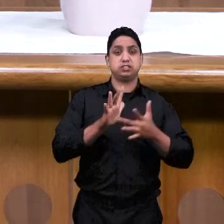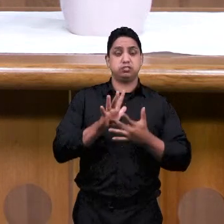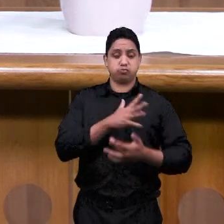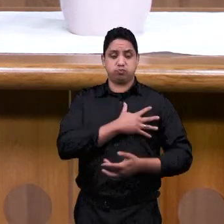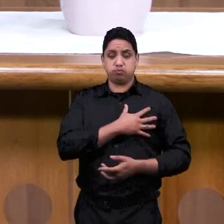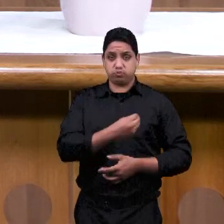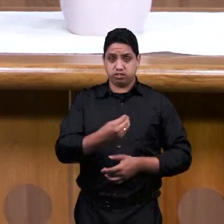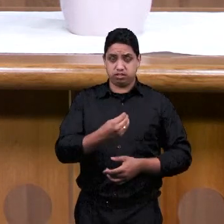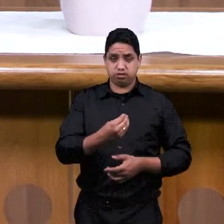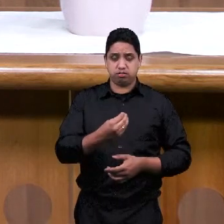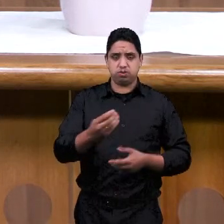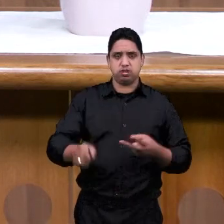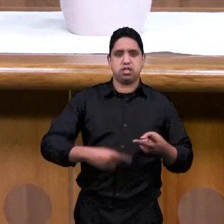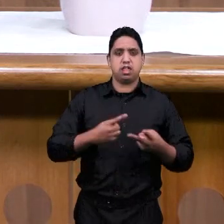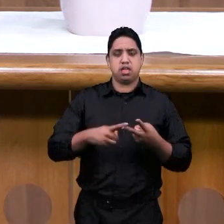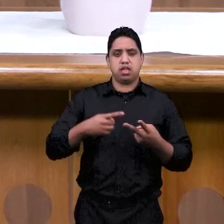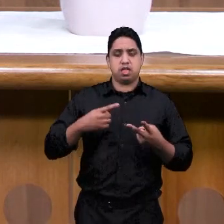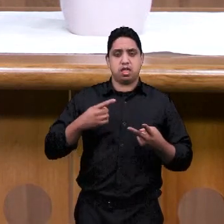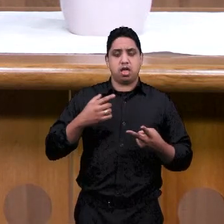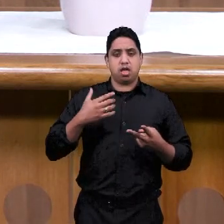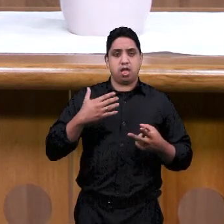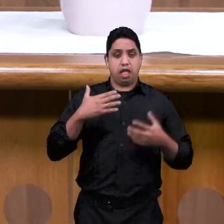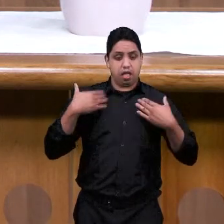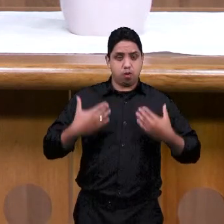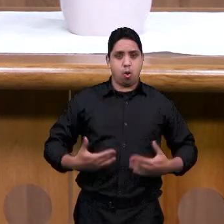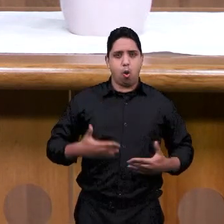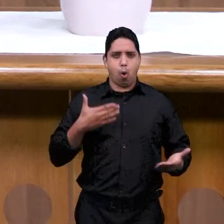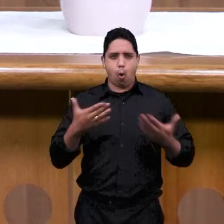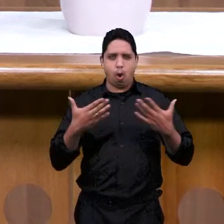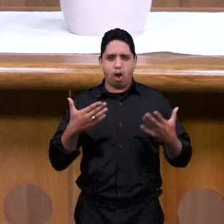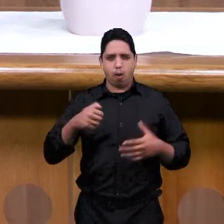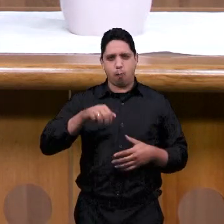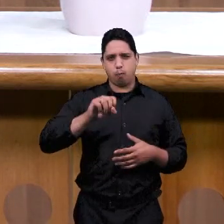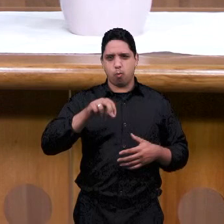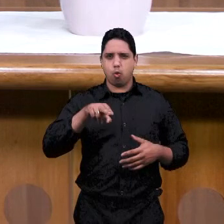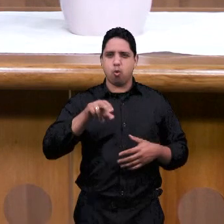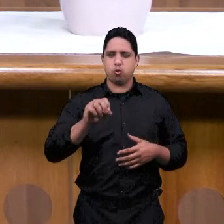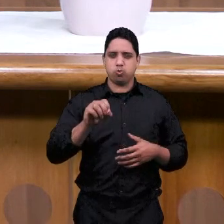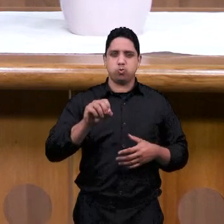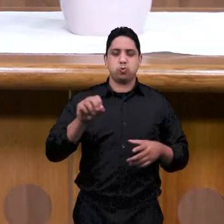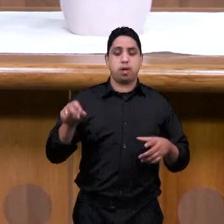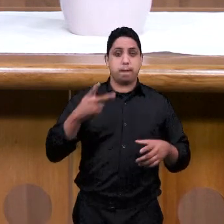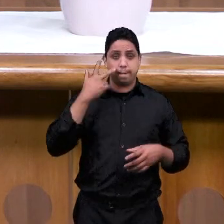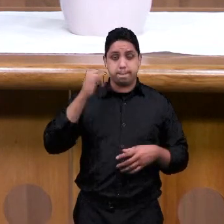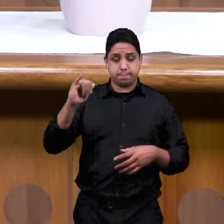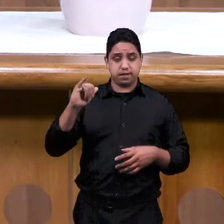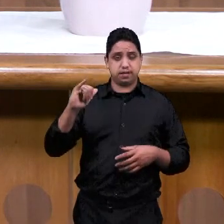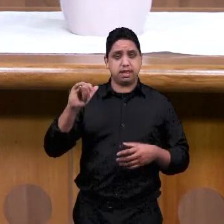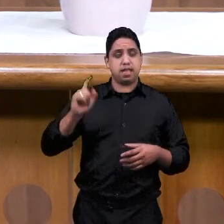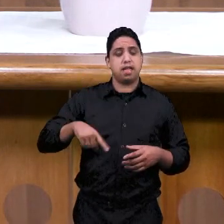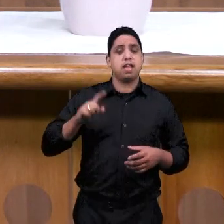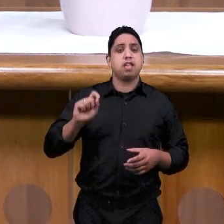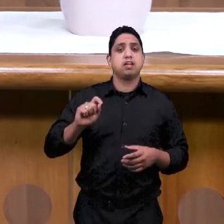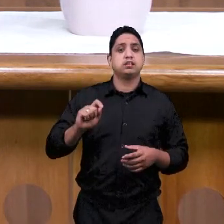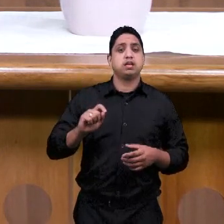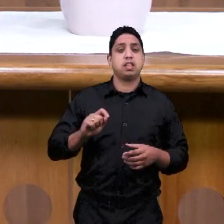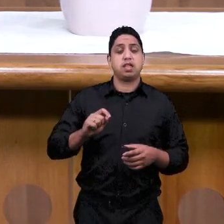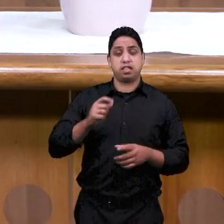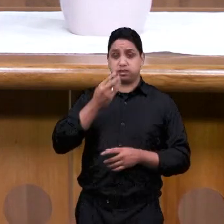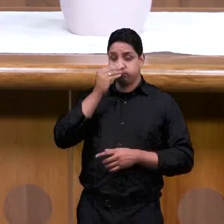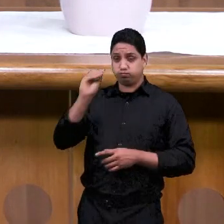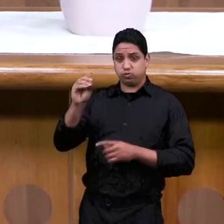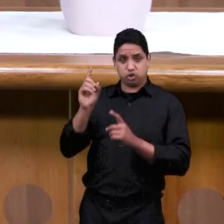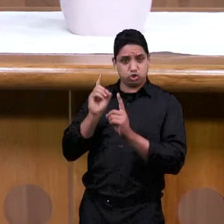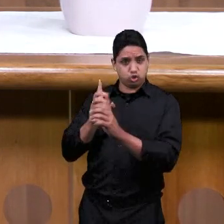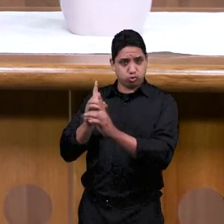le Fils, au rejet au corps, c'est la condition du tiède. Et le rejet au Père, c'est le rejet à la doctrine,